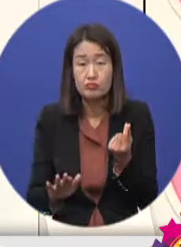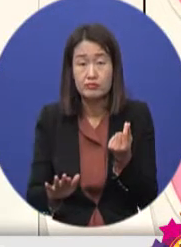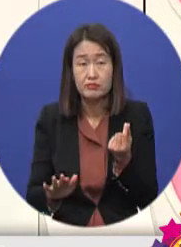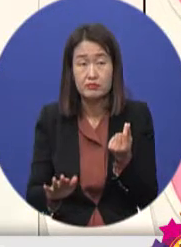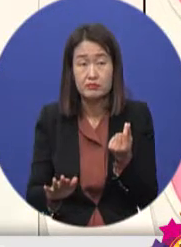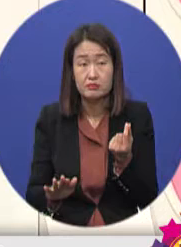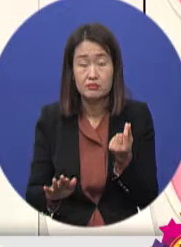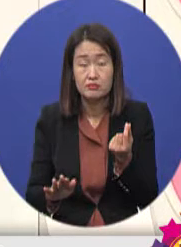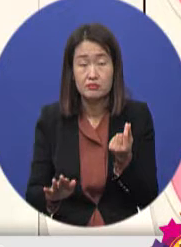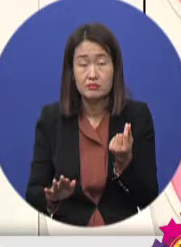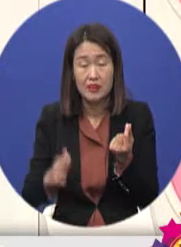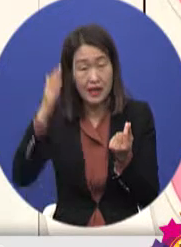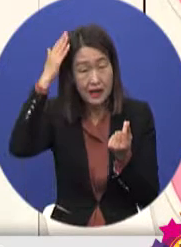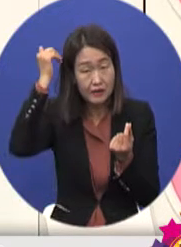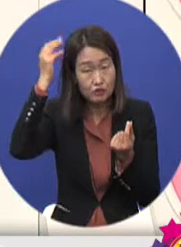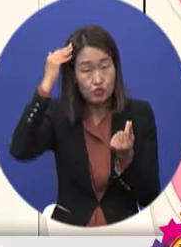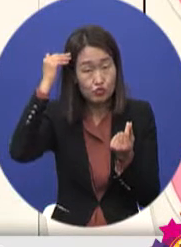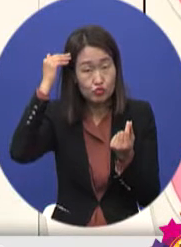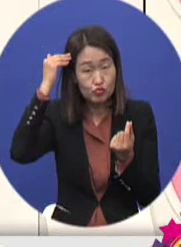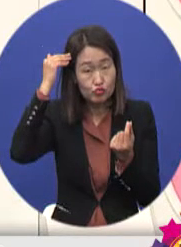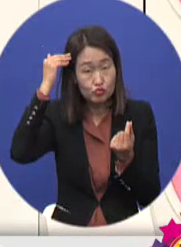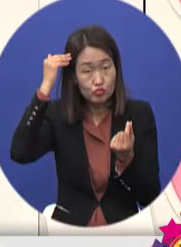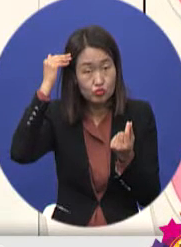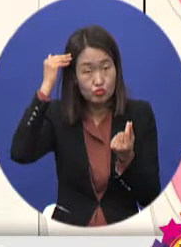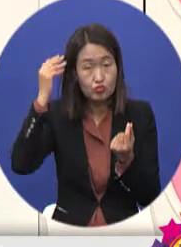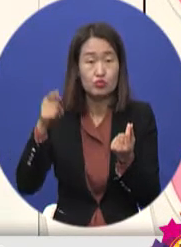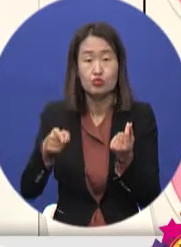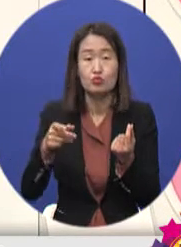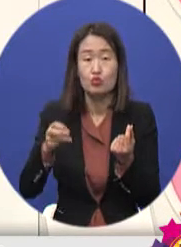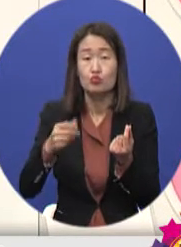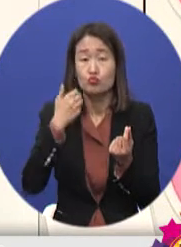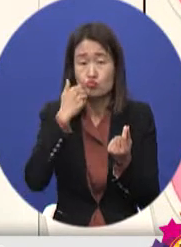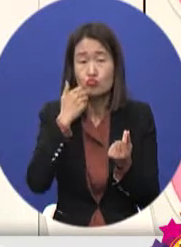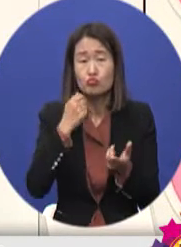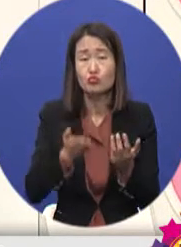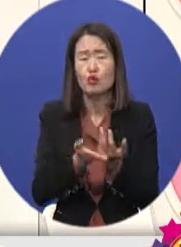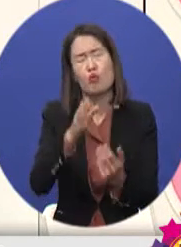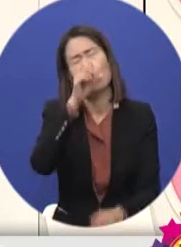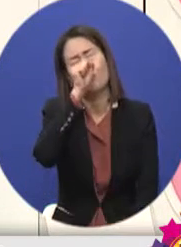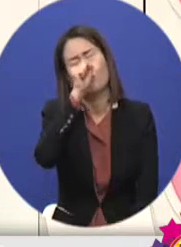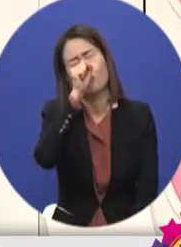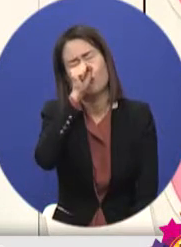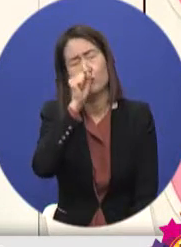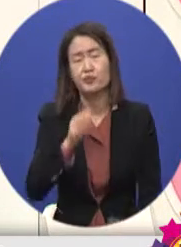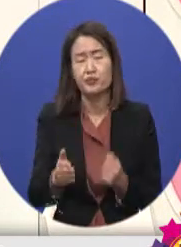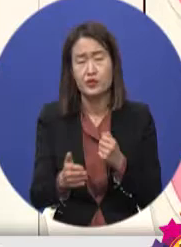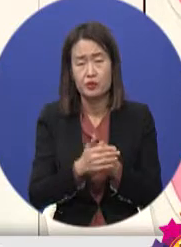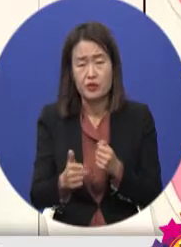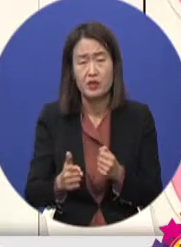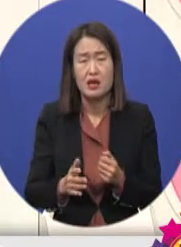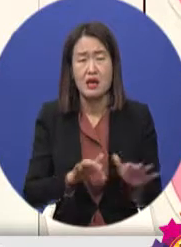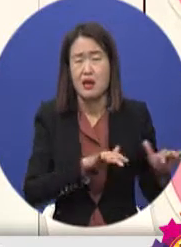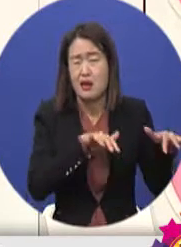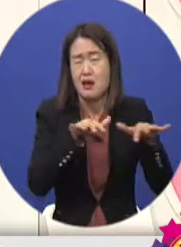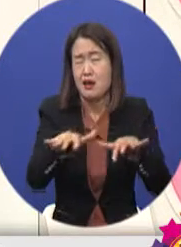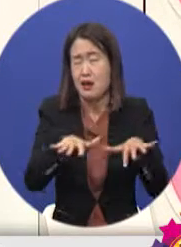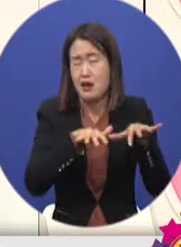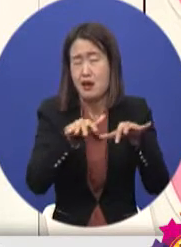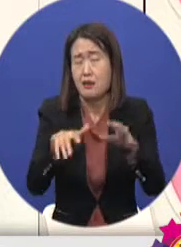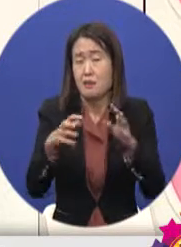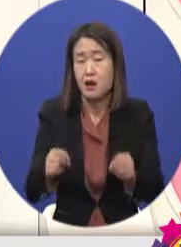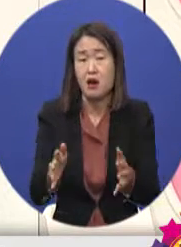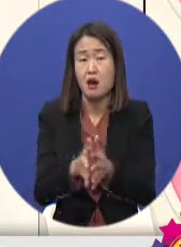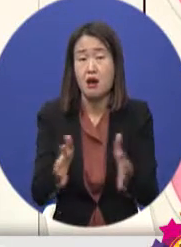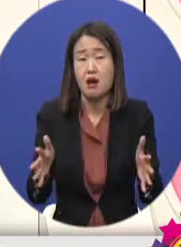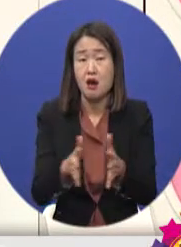이제 우리나라 그 국내 분들도 제주도가 살기 좋아가지고, 네. 많이들 오고 있습니다. 아유,